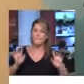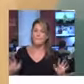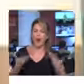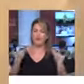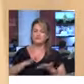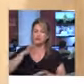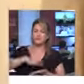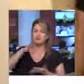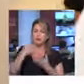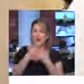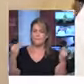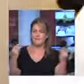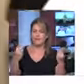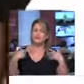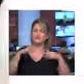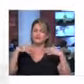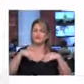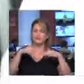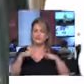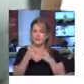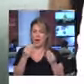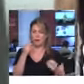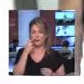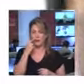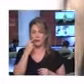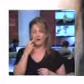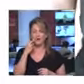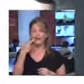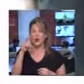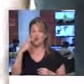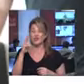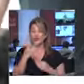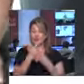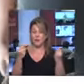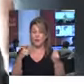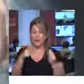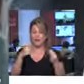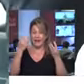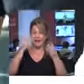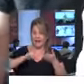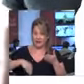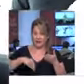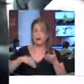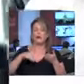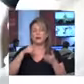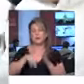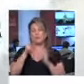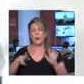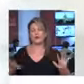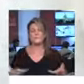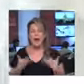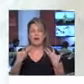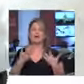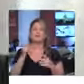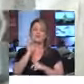הכמות ביחס לשנים הקודמות. זו סוגיה חשובה, ככל שערים יוציא יותר היתרי בנייה, כך בעצם הפרויקט התחיל יותר מהר, וגם ייכנסו לדירות